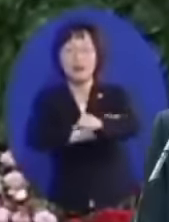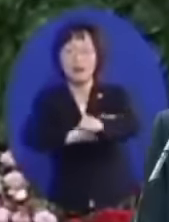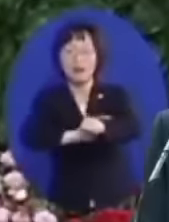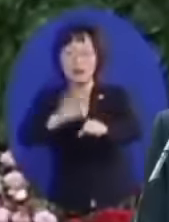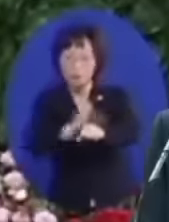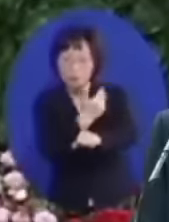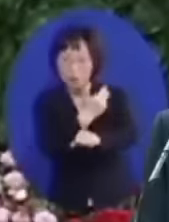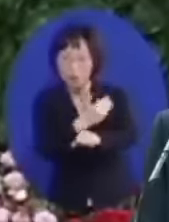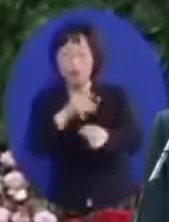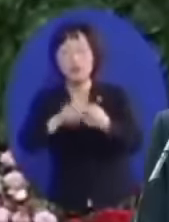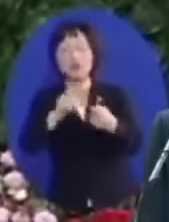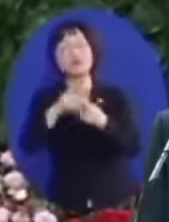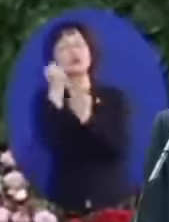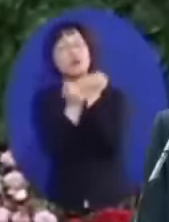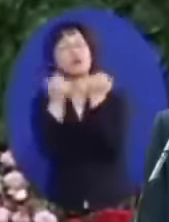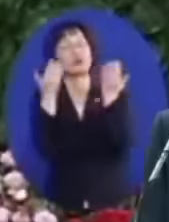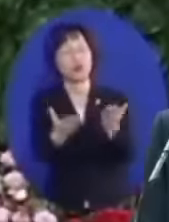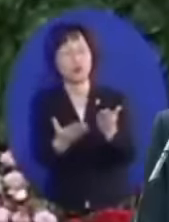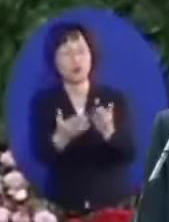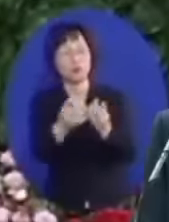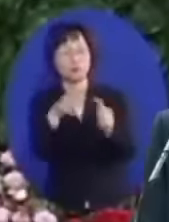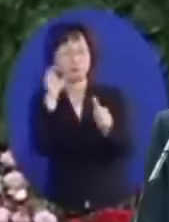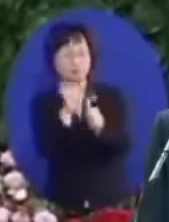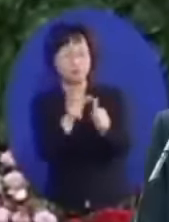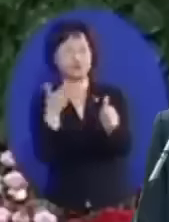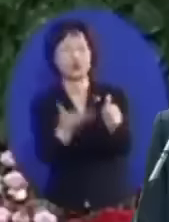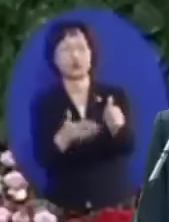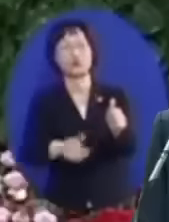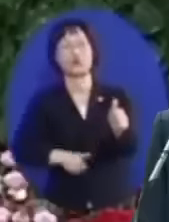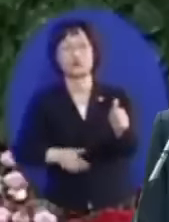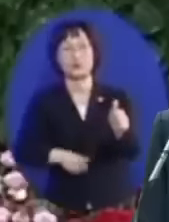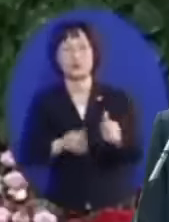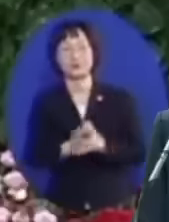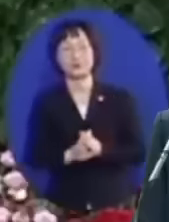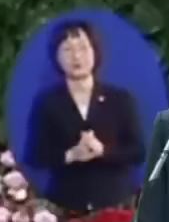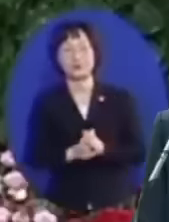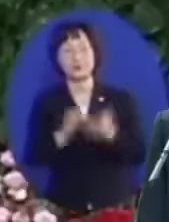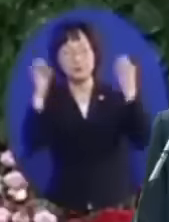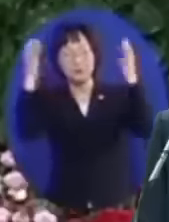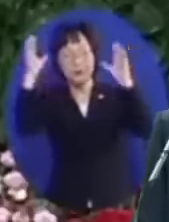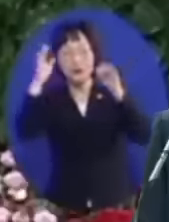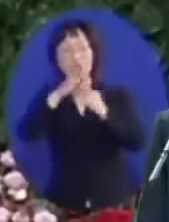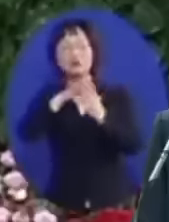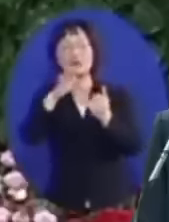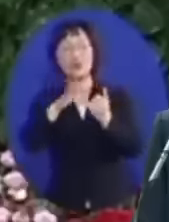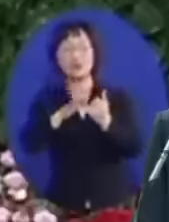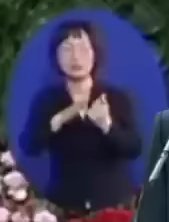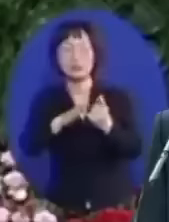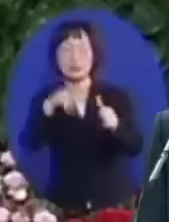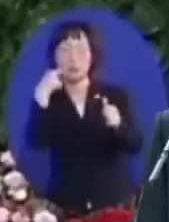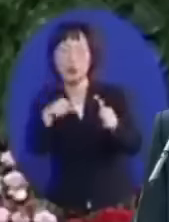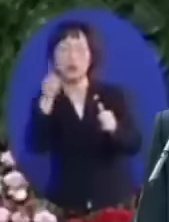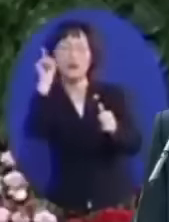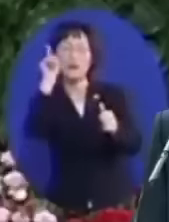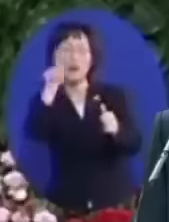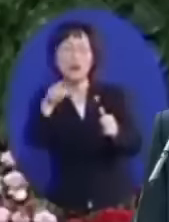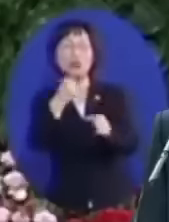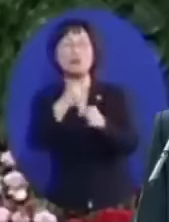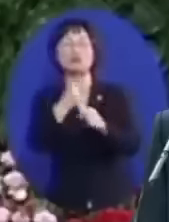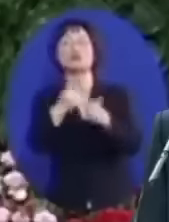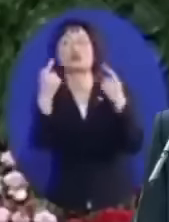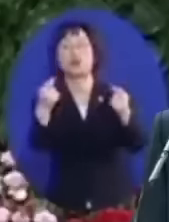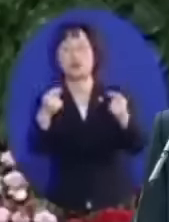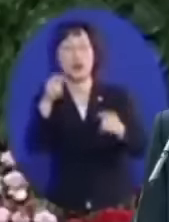잘못한 것을 설명을 해주고 징계를 내려야 되는 것입니다. 어린아이들의 교육이 내일을 만듭니다.